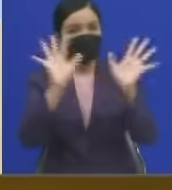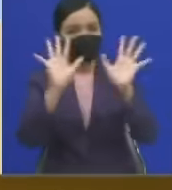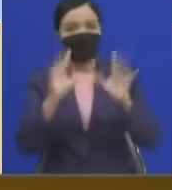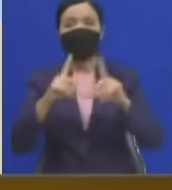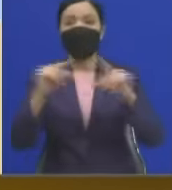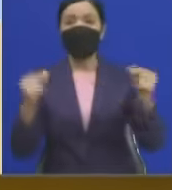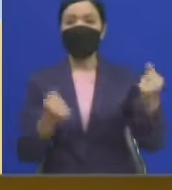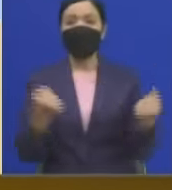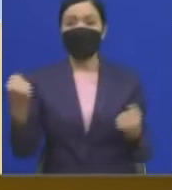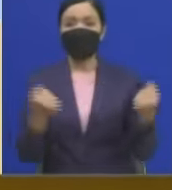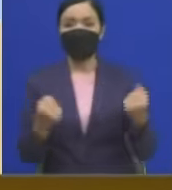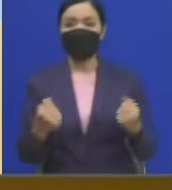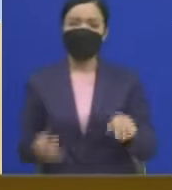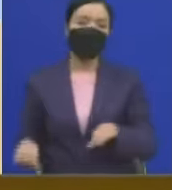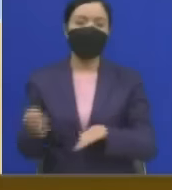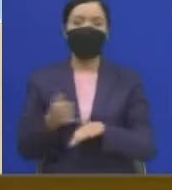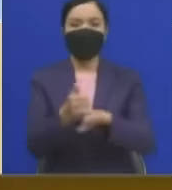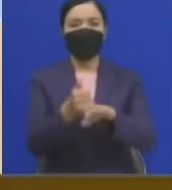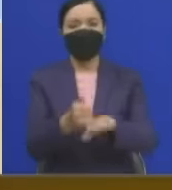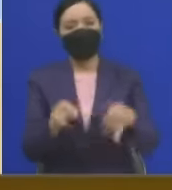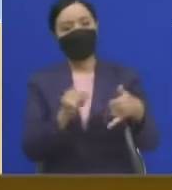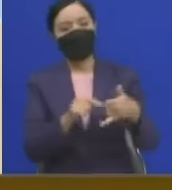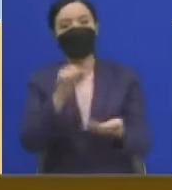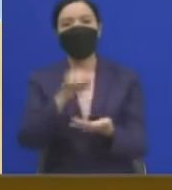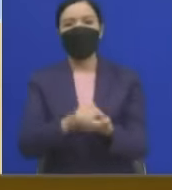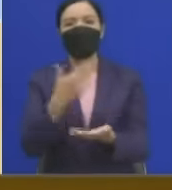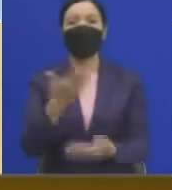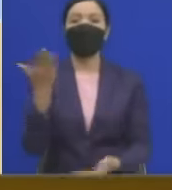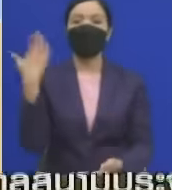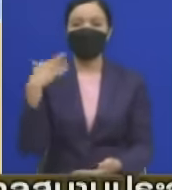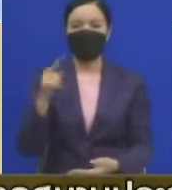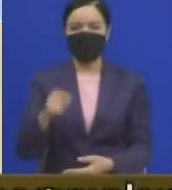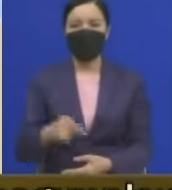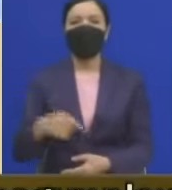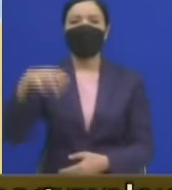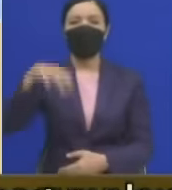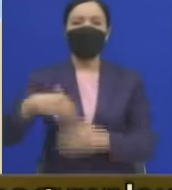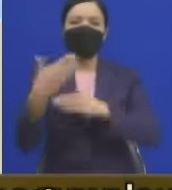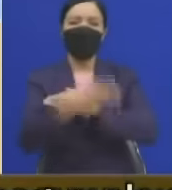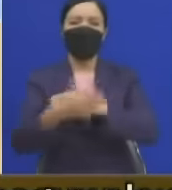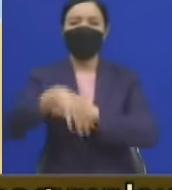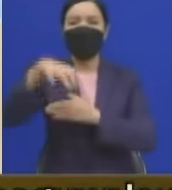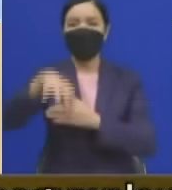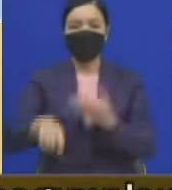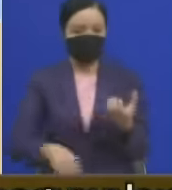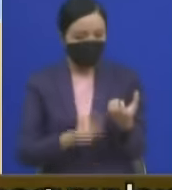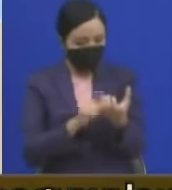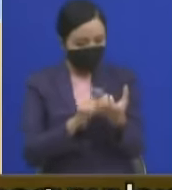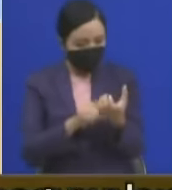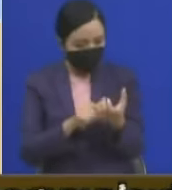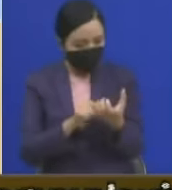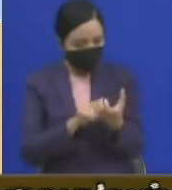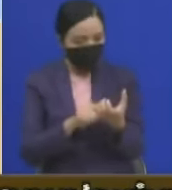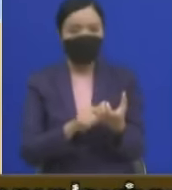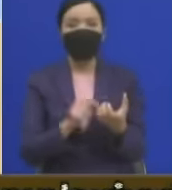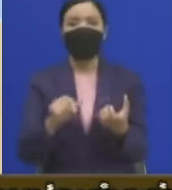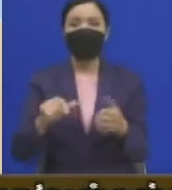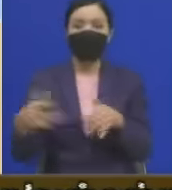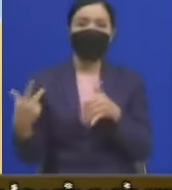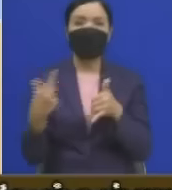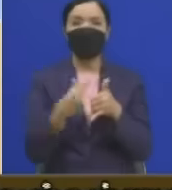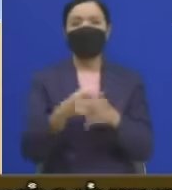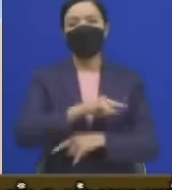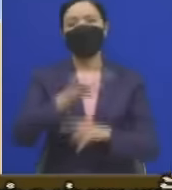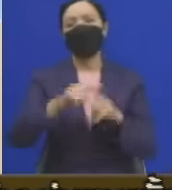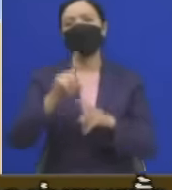แท็กซี่ที่ผมนั่งมาทุกวันเนี่ยแกจองไว้แล้วแกเพิ่งจองเมื่อวานจองที่บางซื่อ ค่ะ แล้วเข้าผ่านระบบมือถือเนี่ยได้คิวฉีดช่วงประม